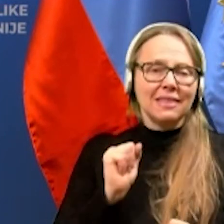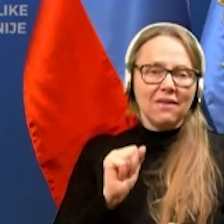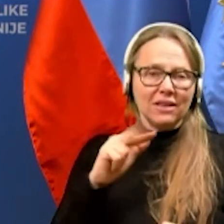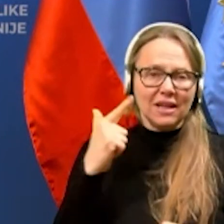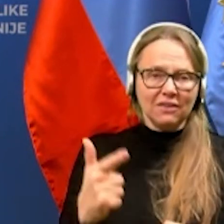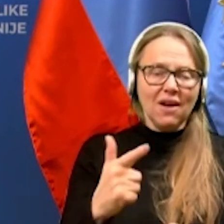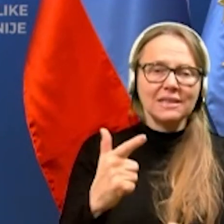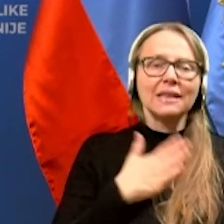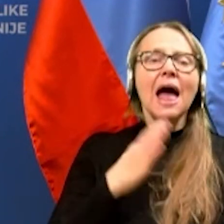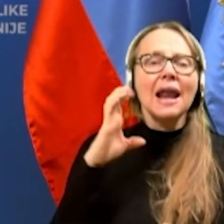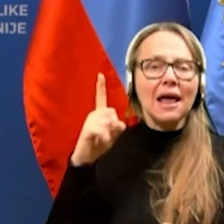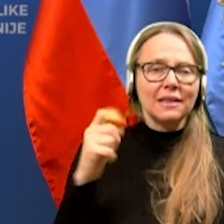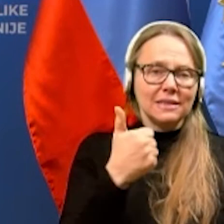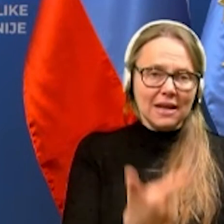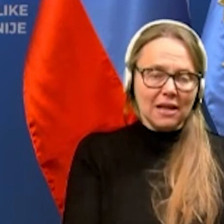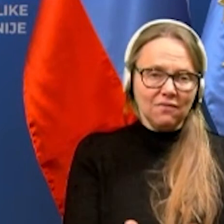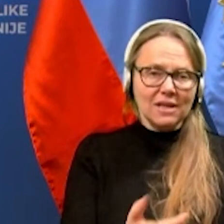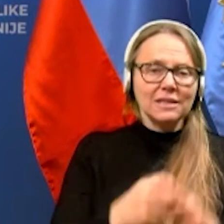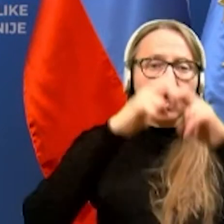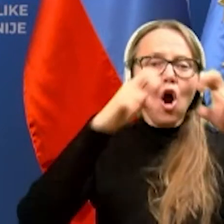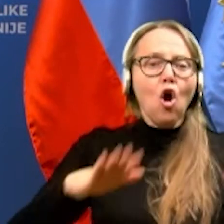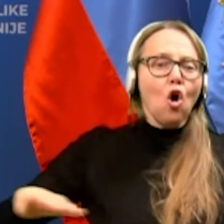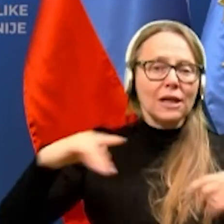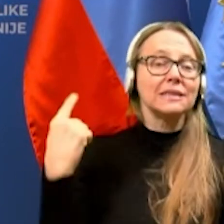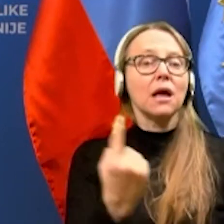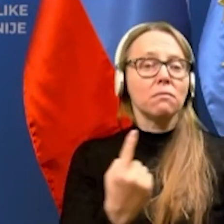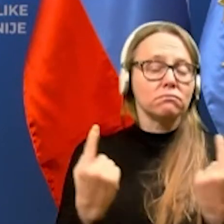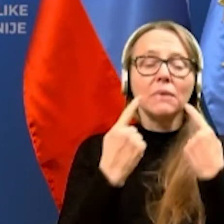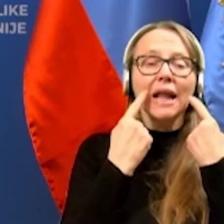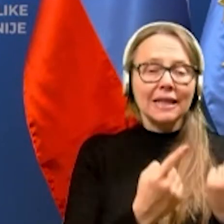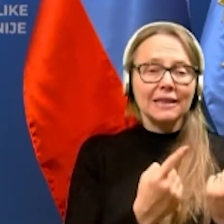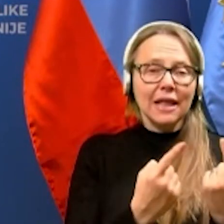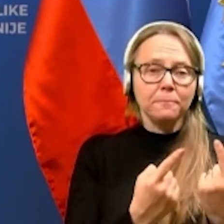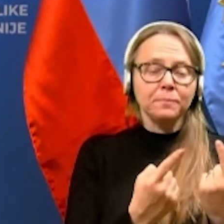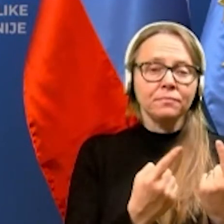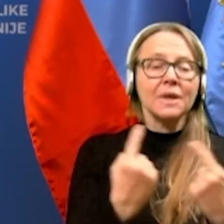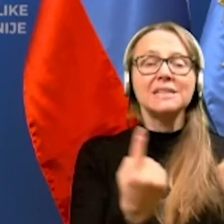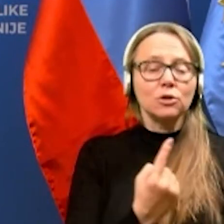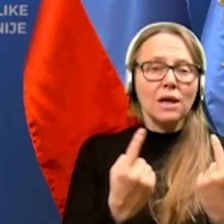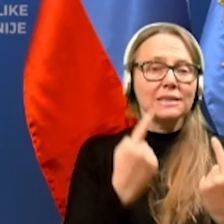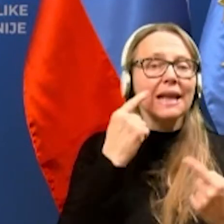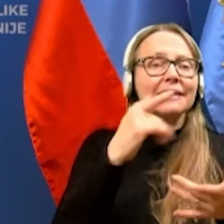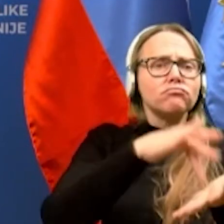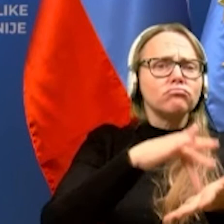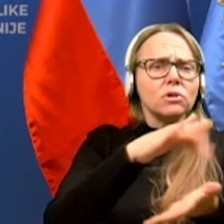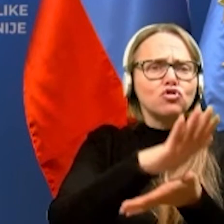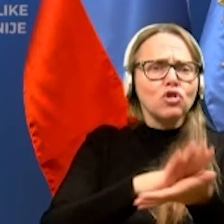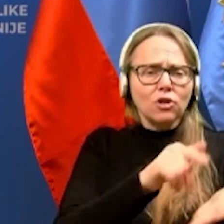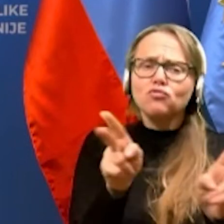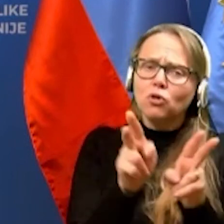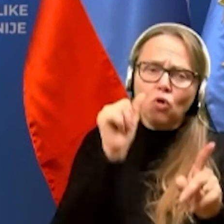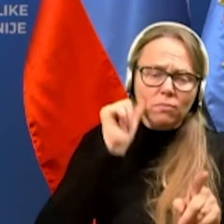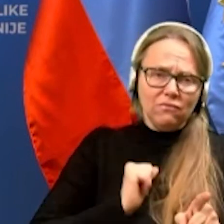pa 21. Na Gorenjskem so razmere, kar se tiče žarišč, podobne kot včeraj.